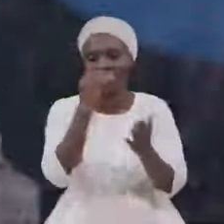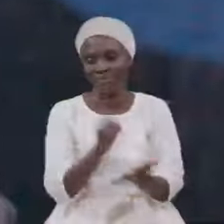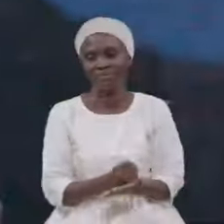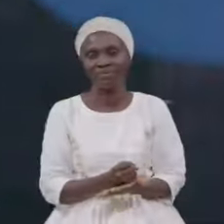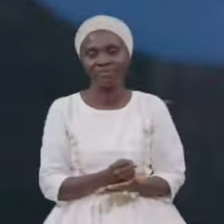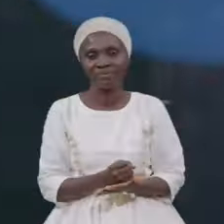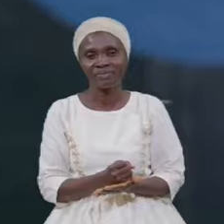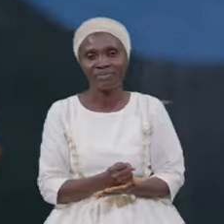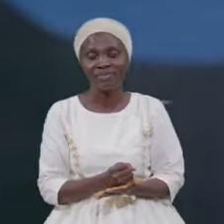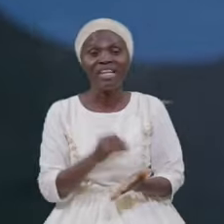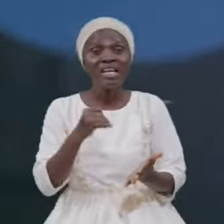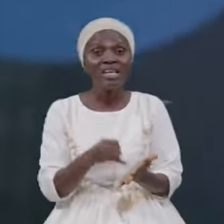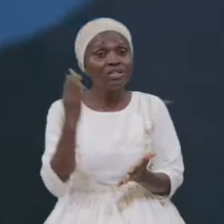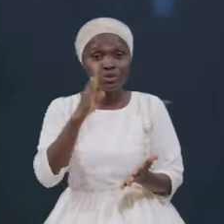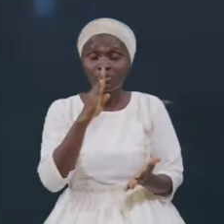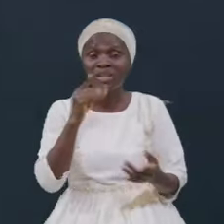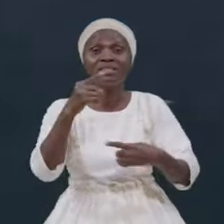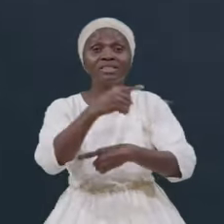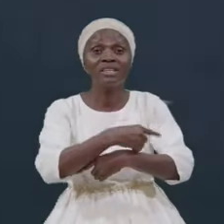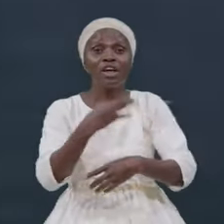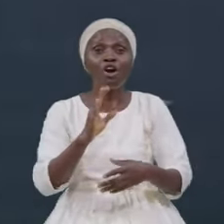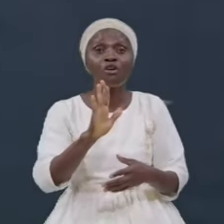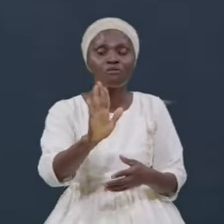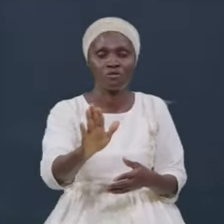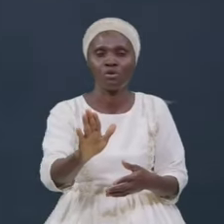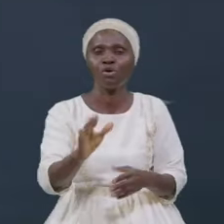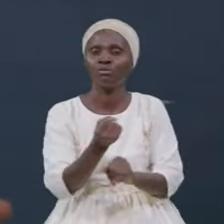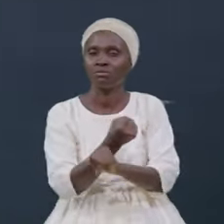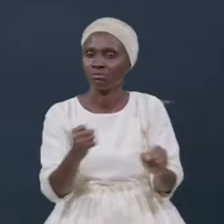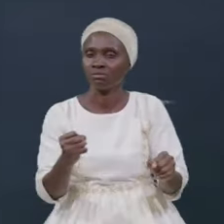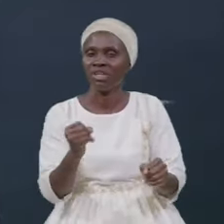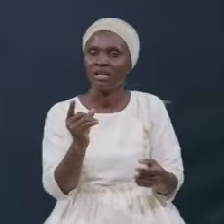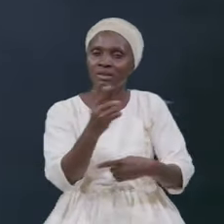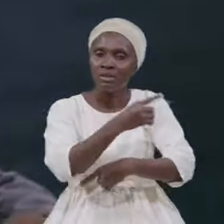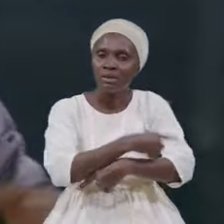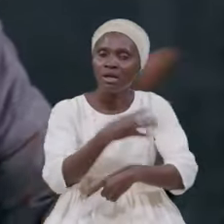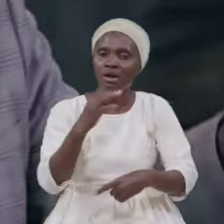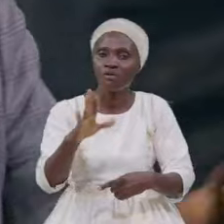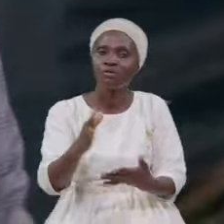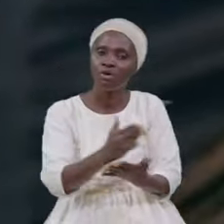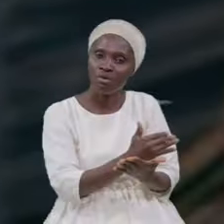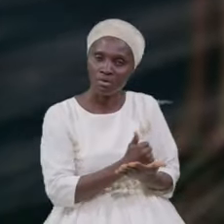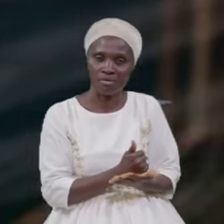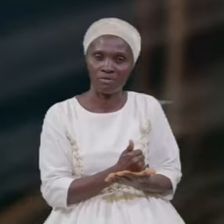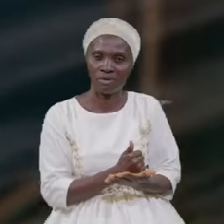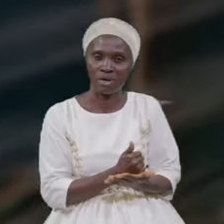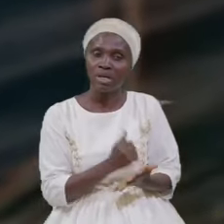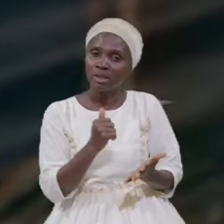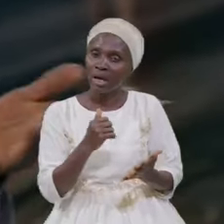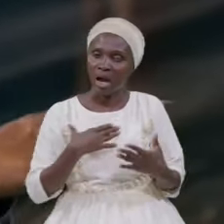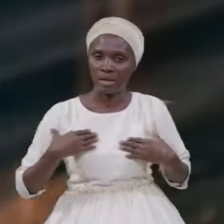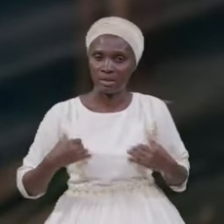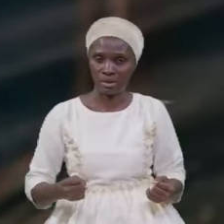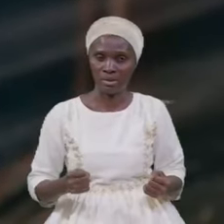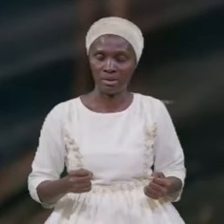Ce sera jour de ton rétablissement, de ton rétablissement. Si tu es malade dans le corps, il y a toujours la grâce